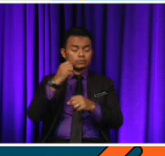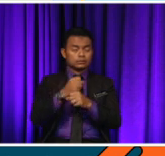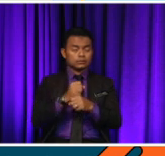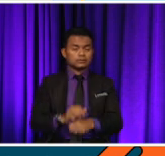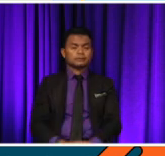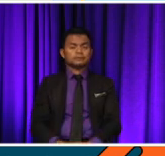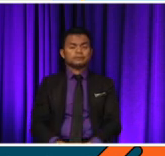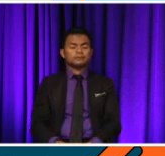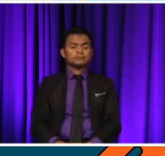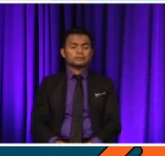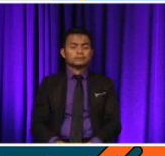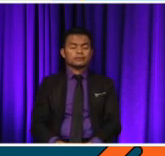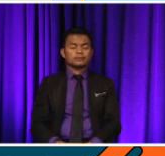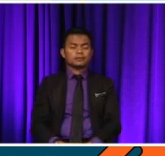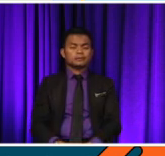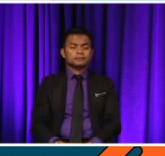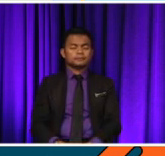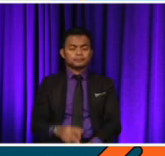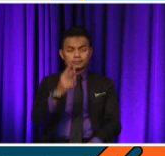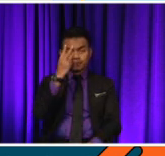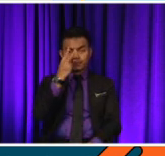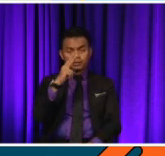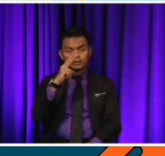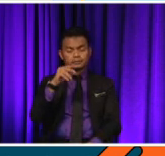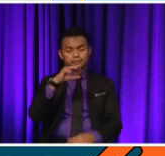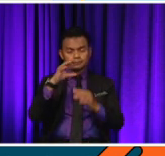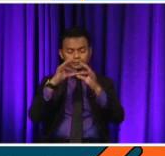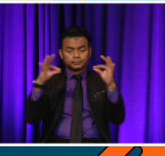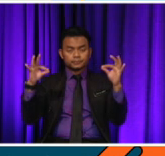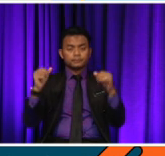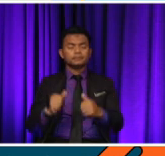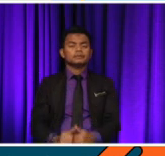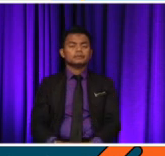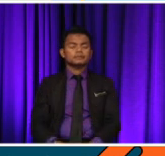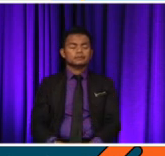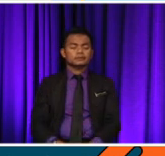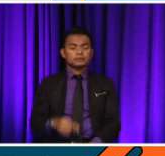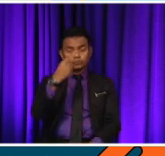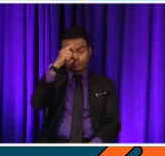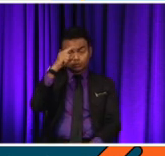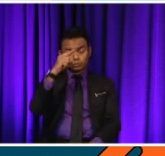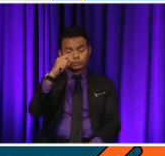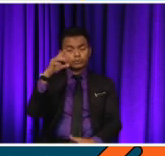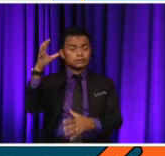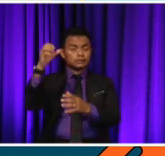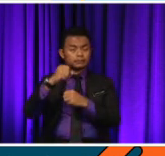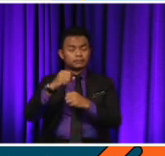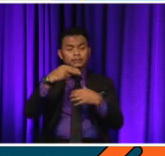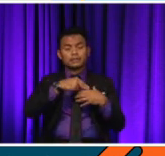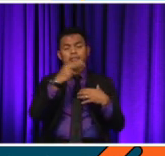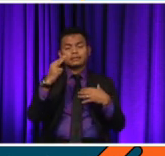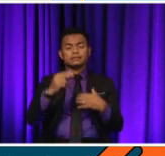boleh perhatikan Ayat tersebut untuk mencapai hasil yang ditetapkan